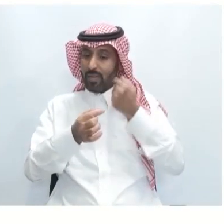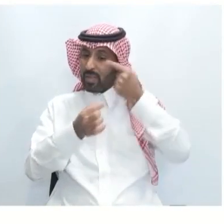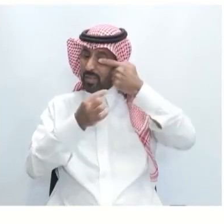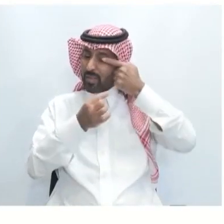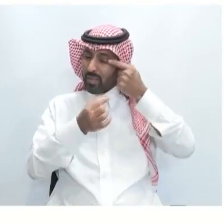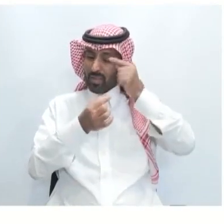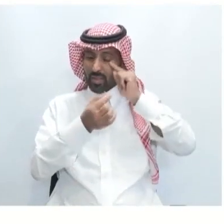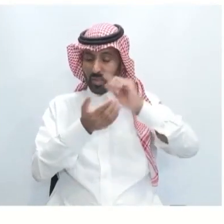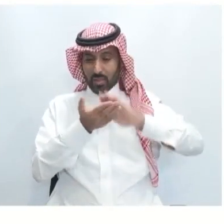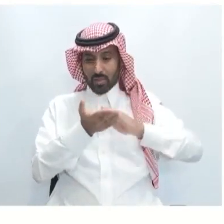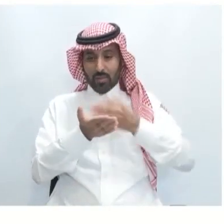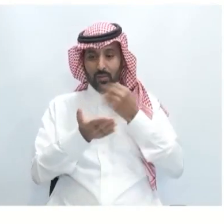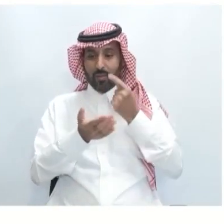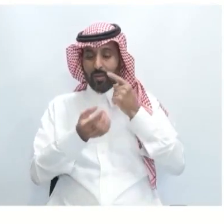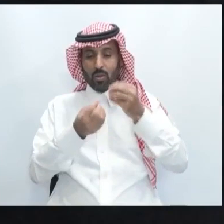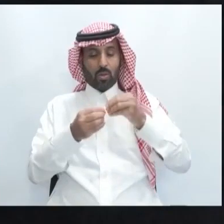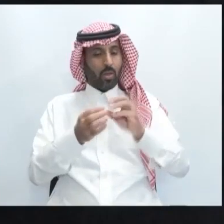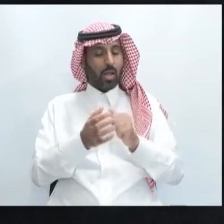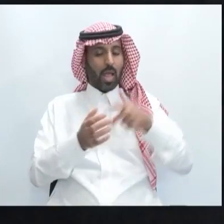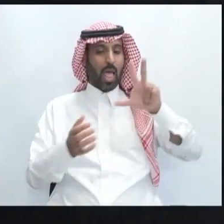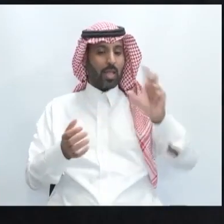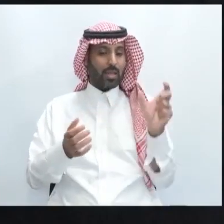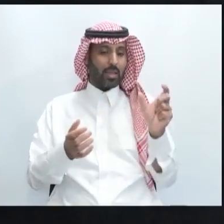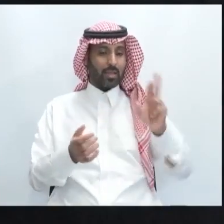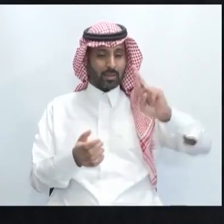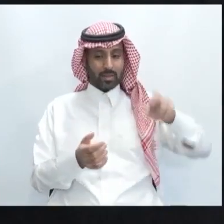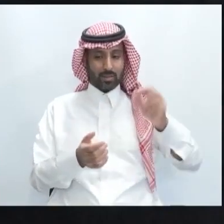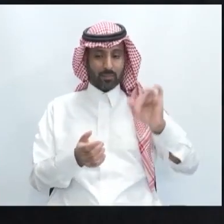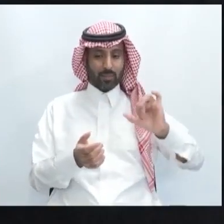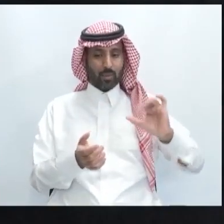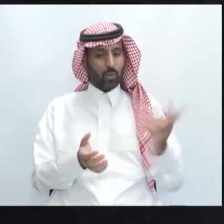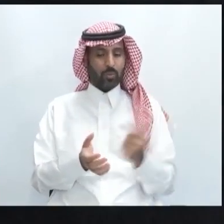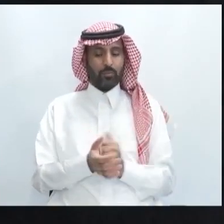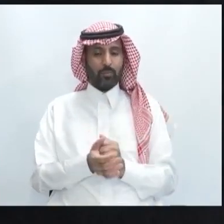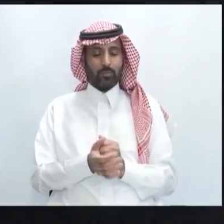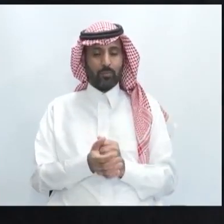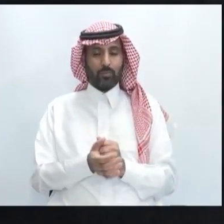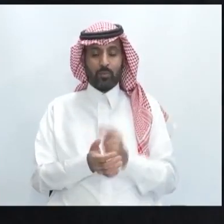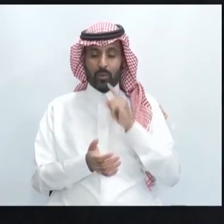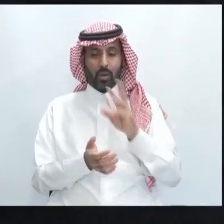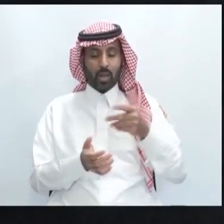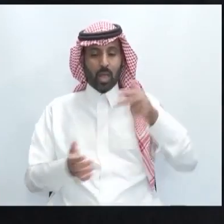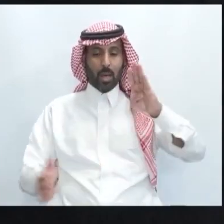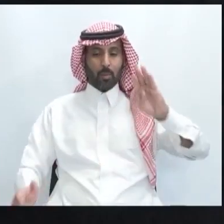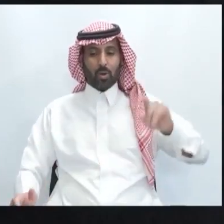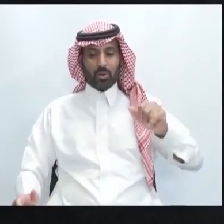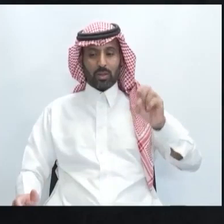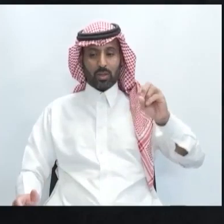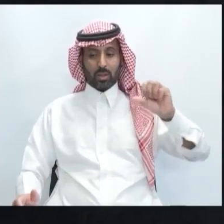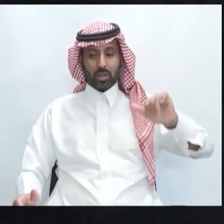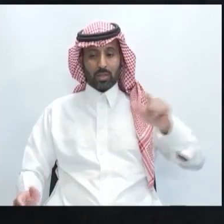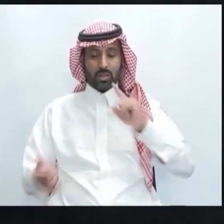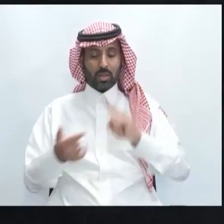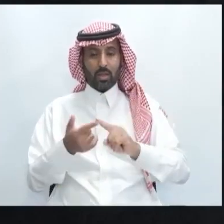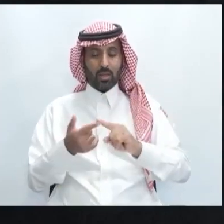اللاصقه ويحتوي على الانزيم الان ما هو المقصود بالانزيم اساسا هل هو كربوهيدرات هل هو بروتينات هل هو